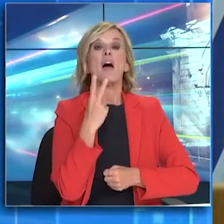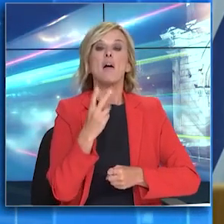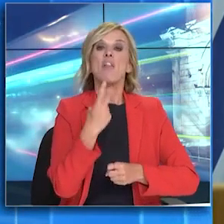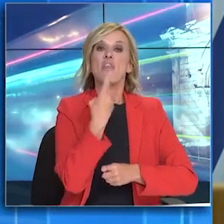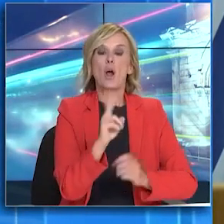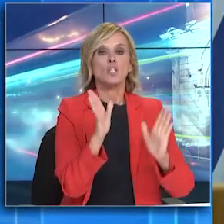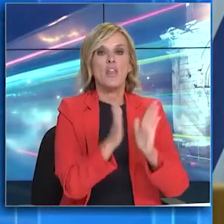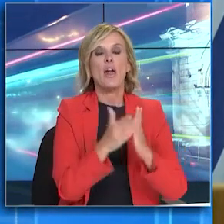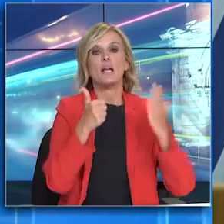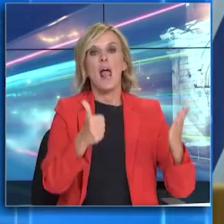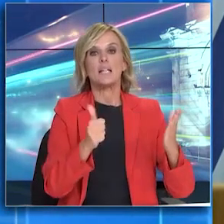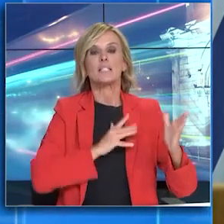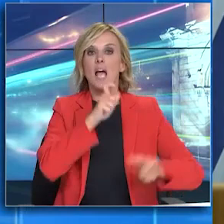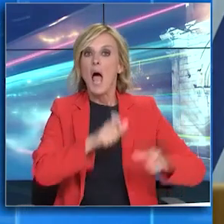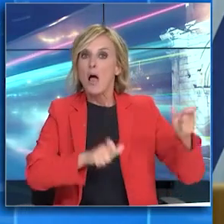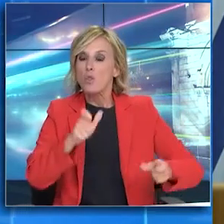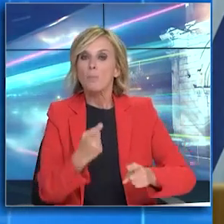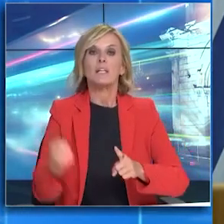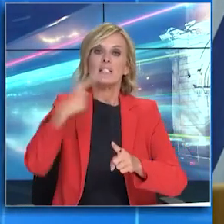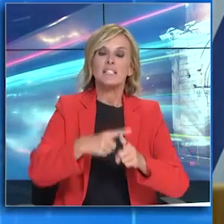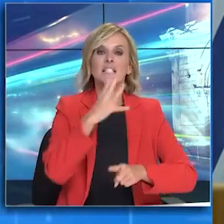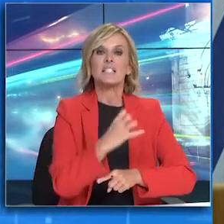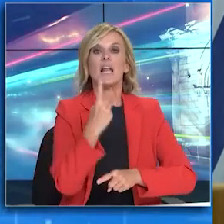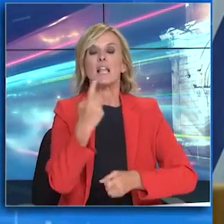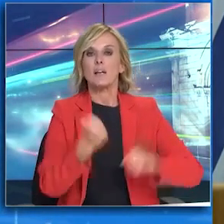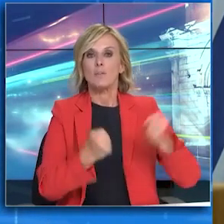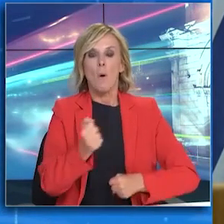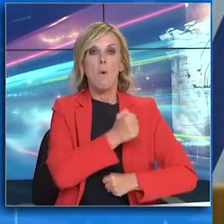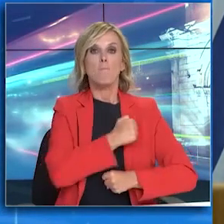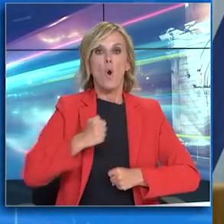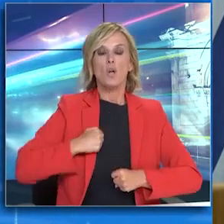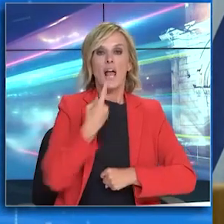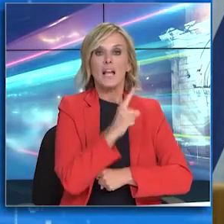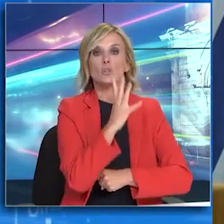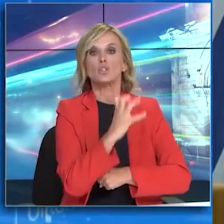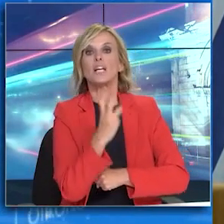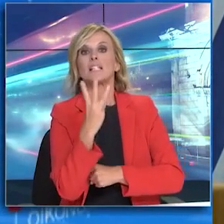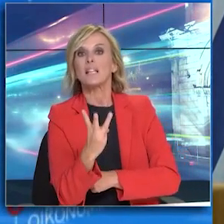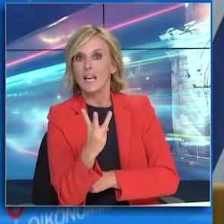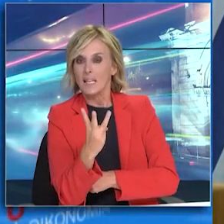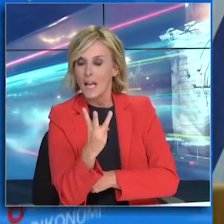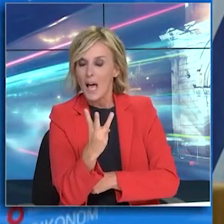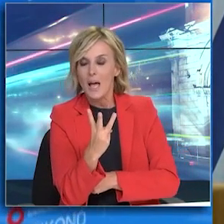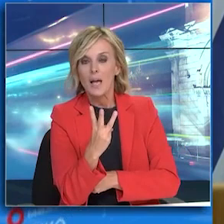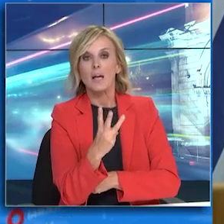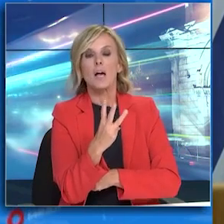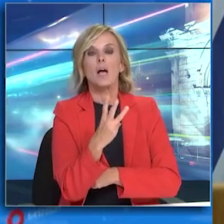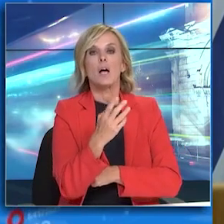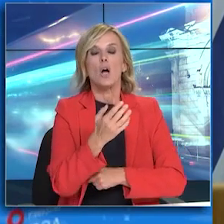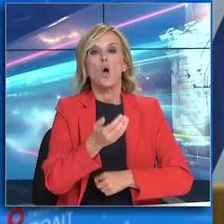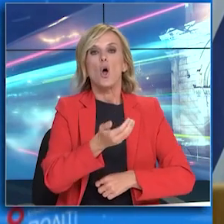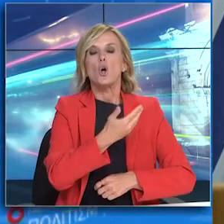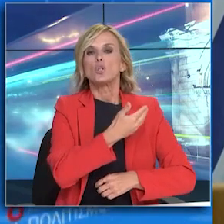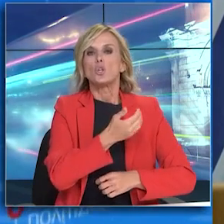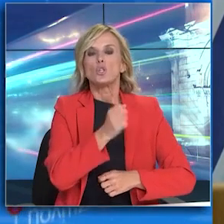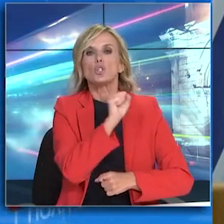216 ατόμων και 41 οχήματα, την Πολωνία με 143 άτομα με 46 οχήματα, τη Σλοβακία με